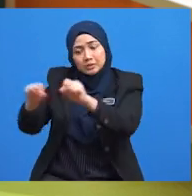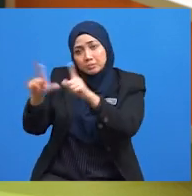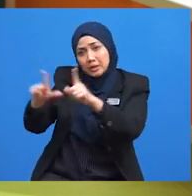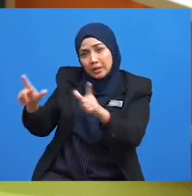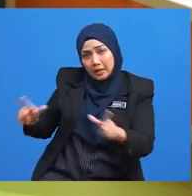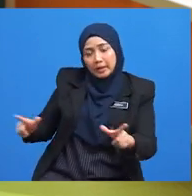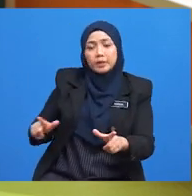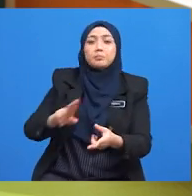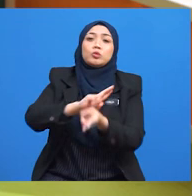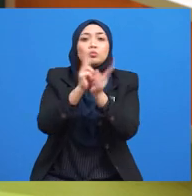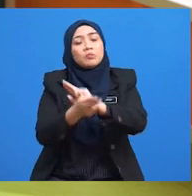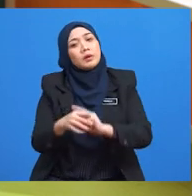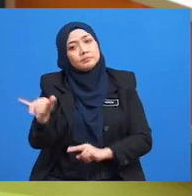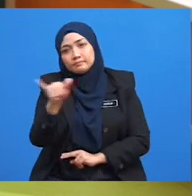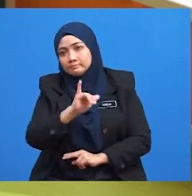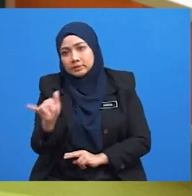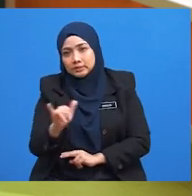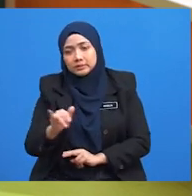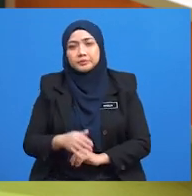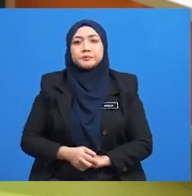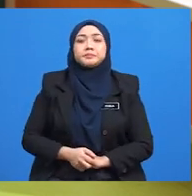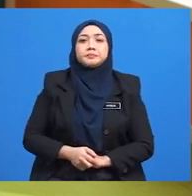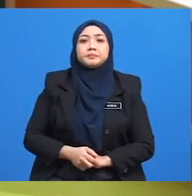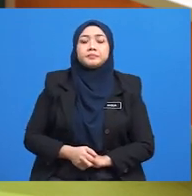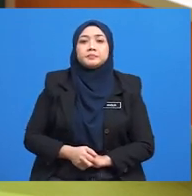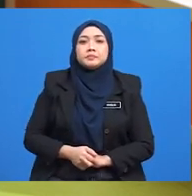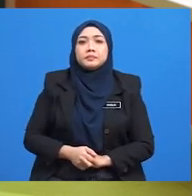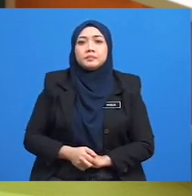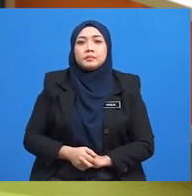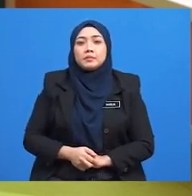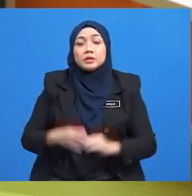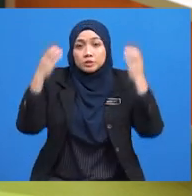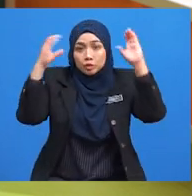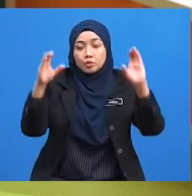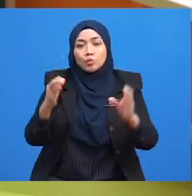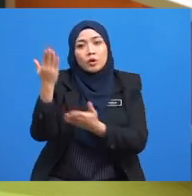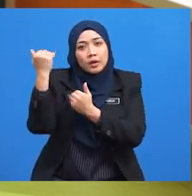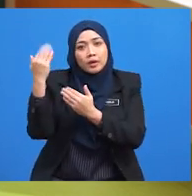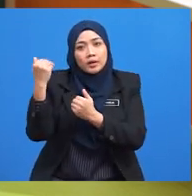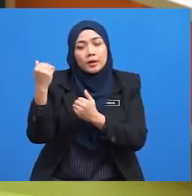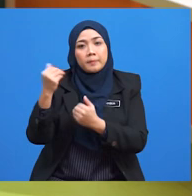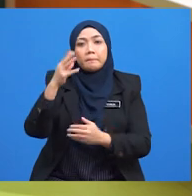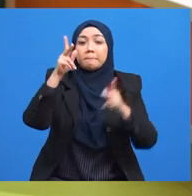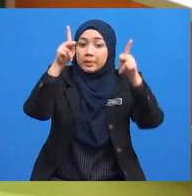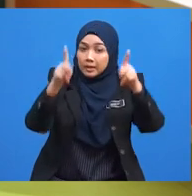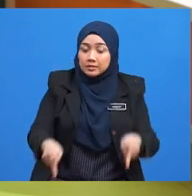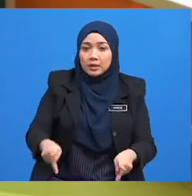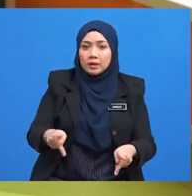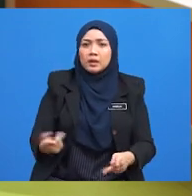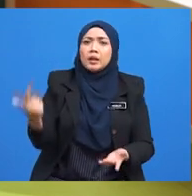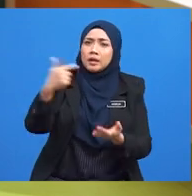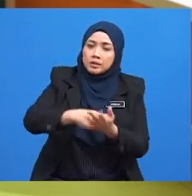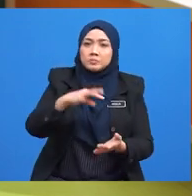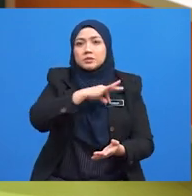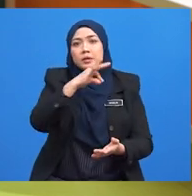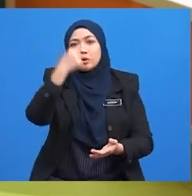Baiklah pelajar, cikgu berharap pelajar masih lagi bersemangat untuk meneruskan objektif pembelajaran kita yang ketiga